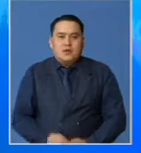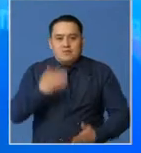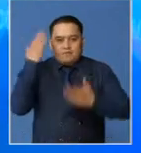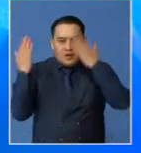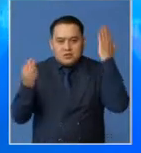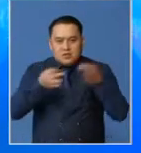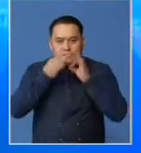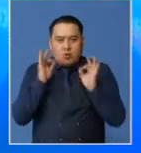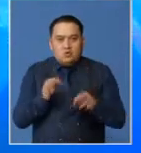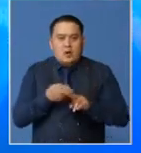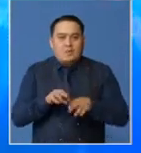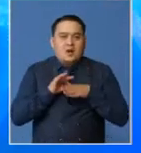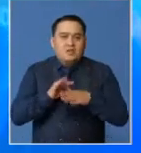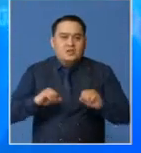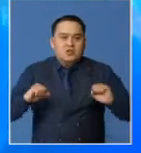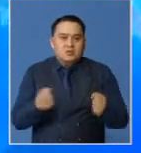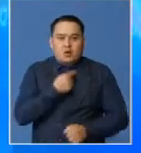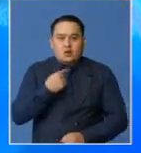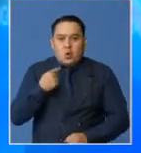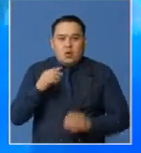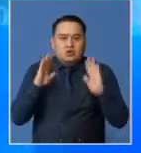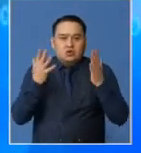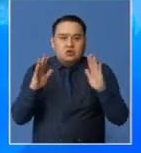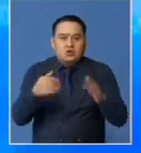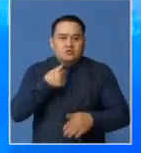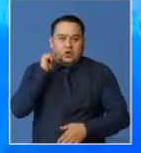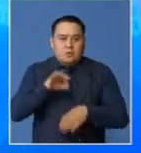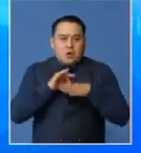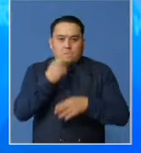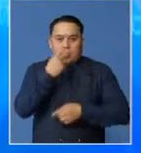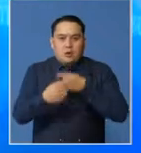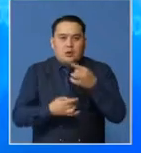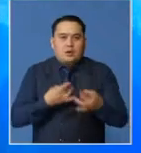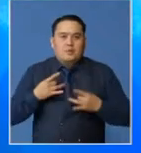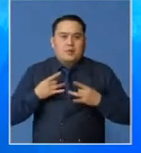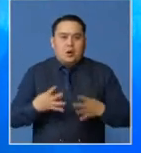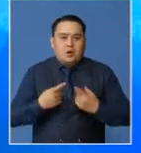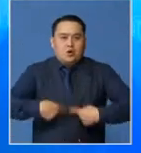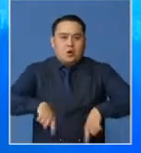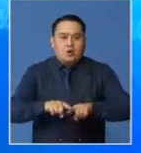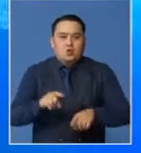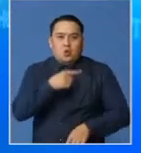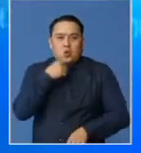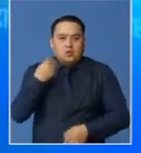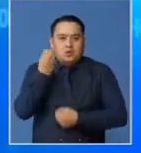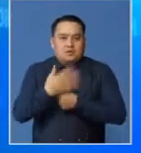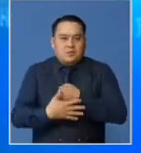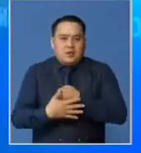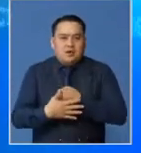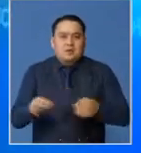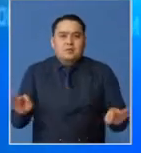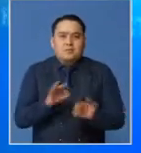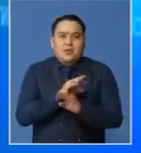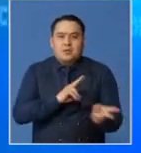Весело и вкусно проводили зиму талдыкурганцы. В парке Жастар вчера прошел традиционный праздник, организованный областным русским центром.